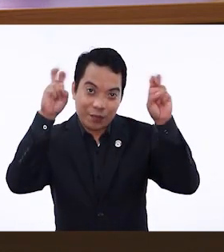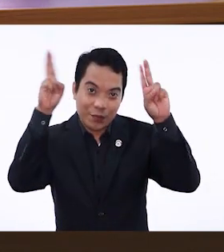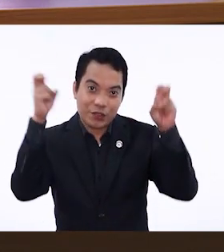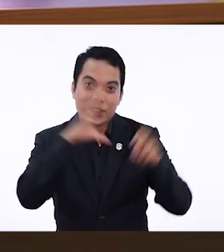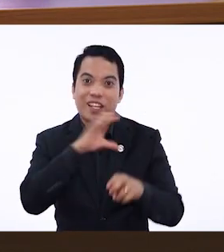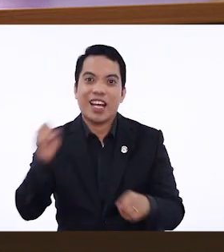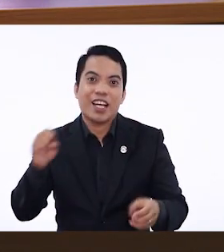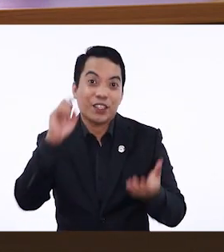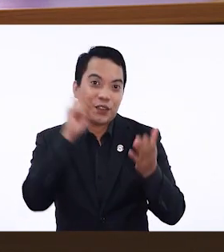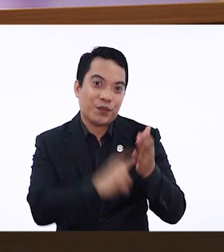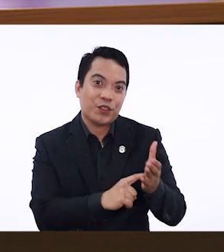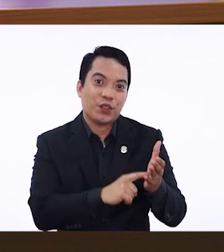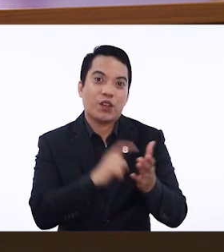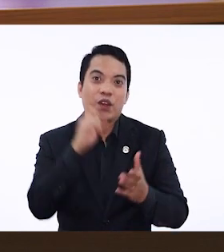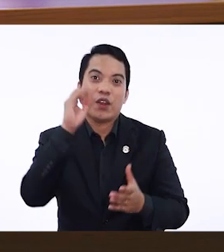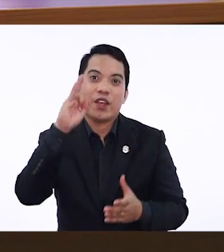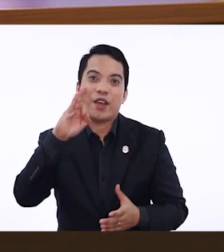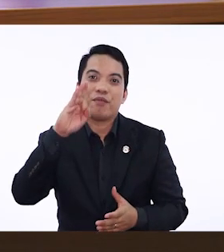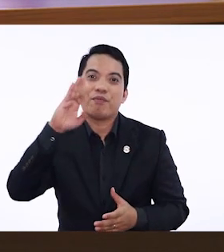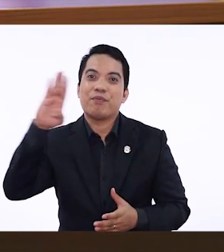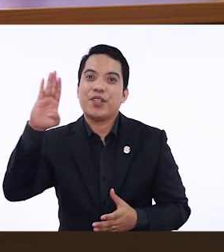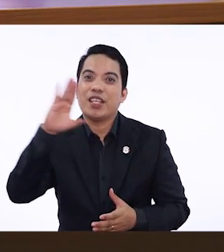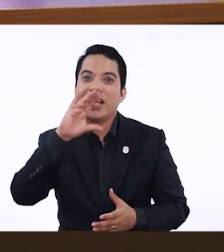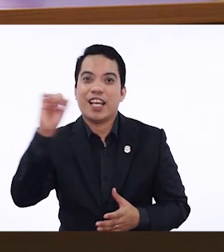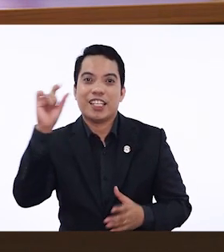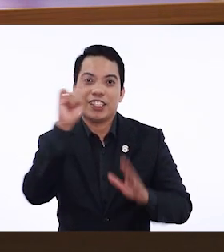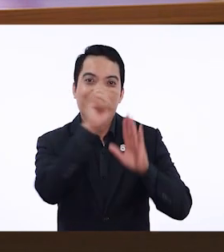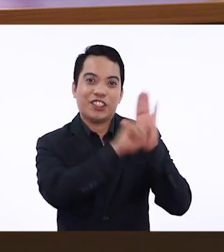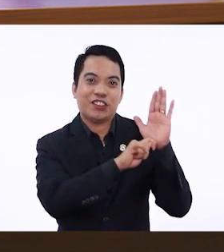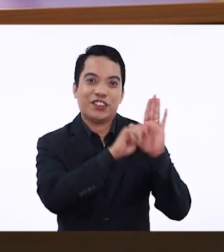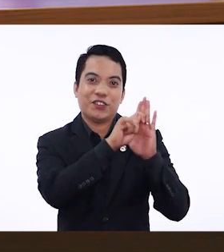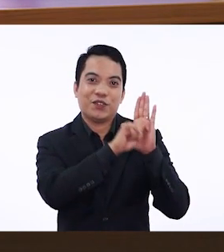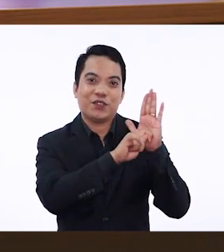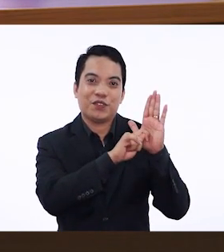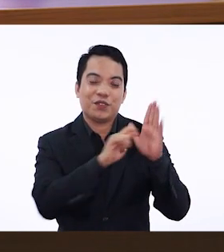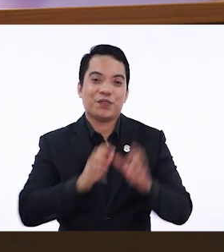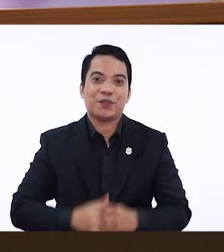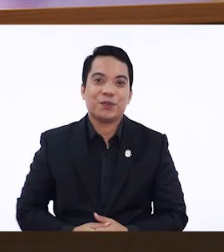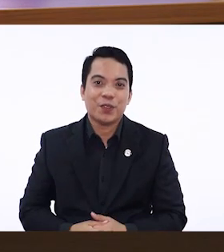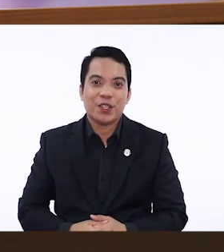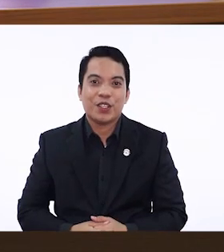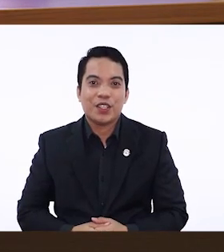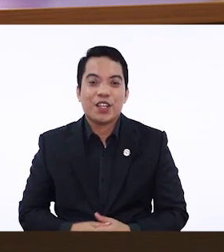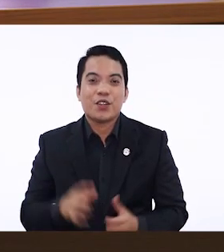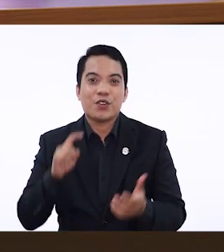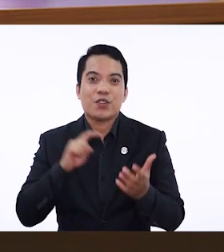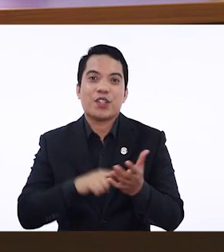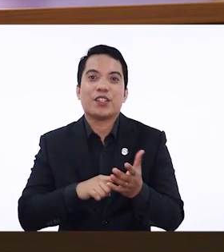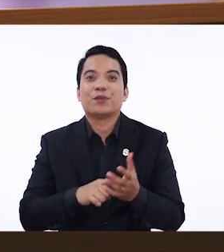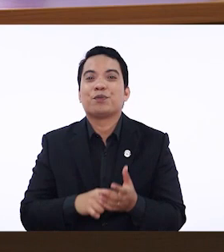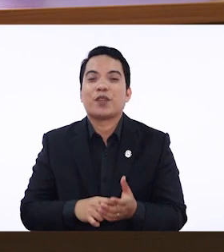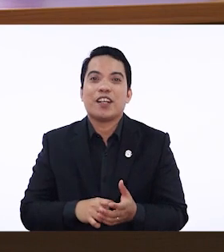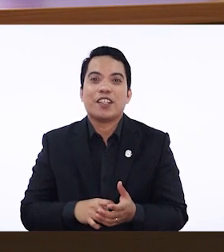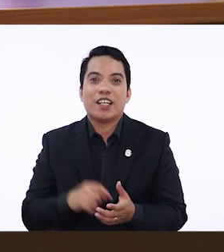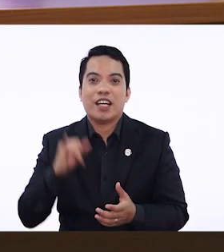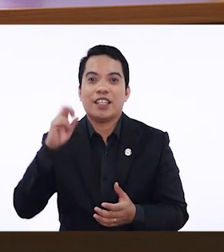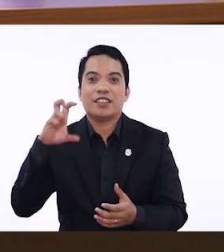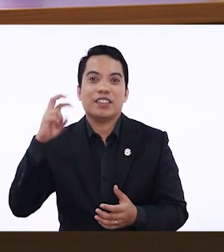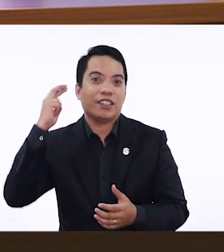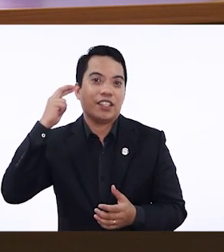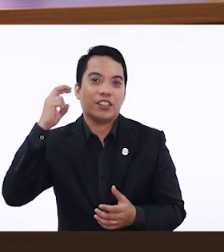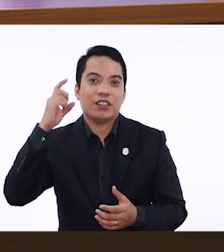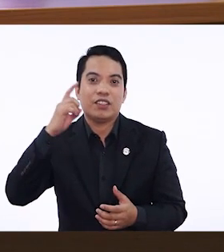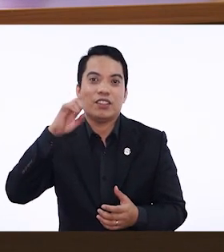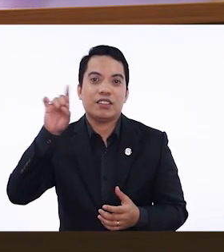at mag-subscribe din po tayo sa official Facebook page and the YouTube channel. Stay tuned to INC Radio